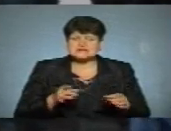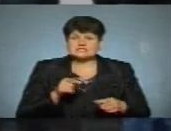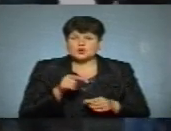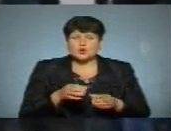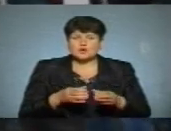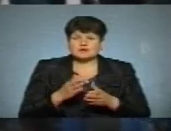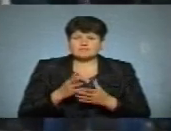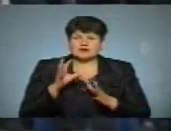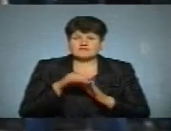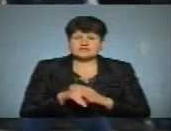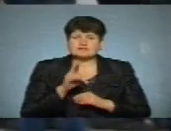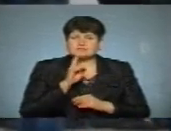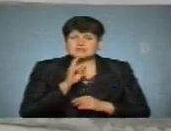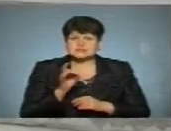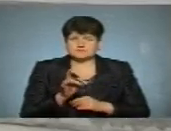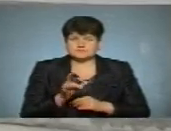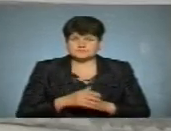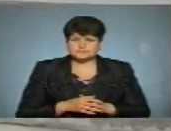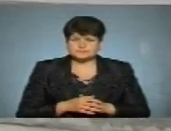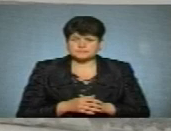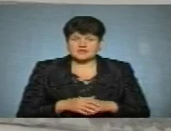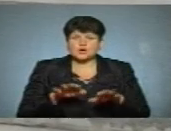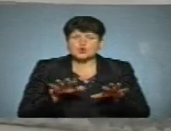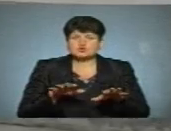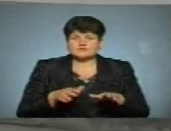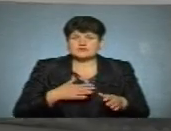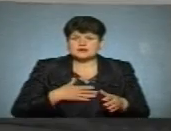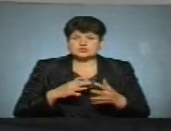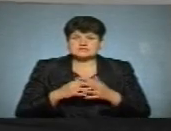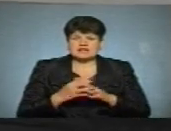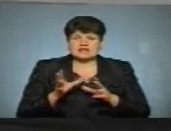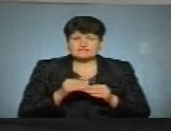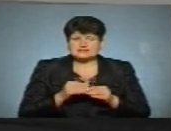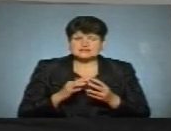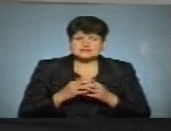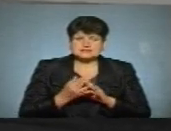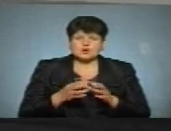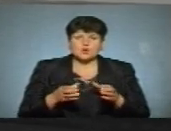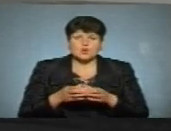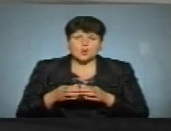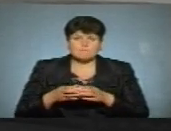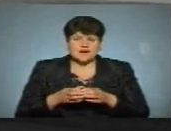має війти до Кременецького району. Розташування нашого селища і всіх населених пунктів громади